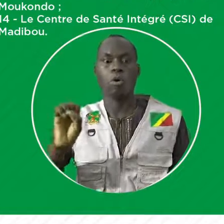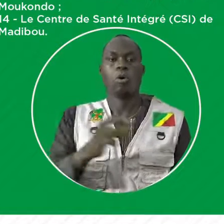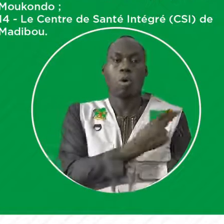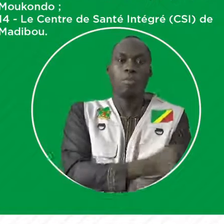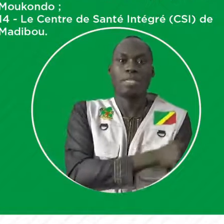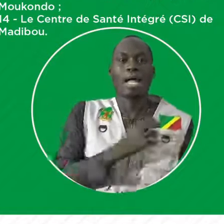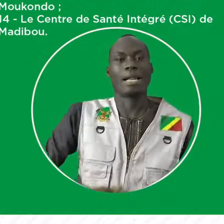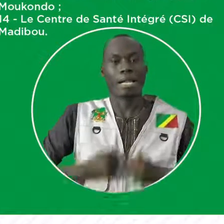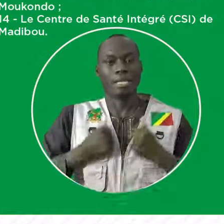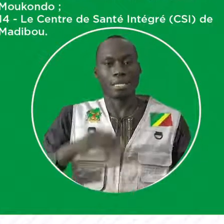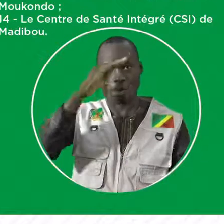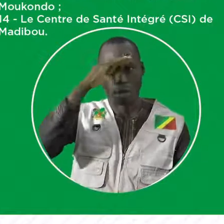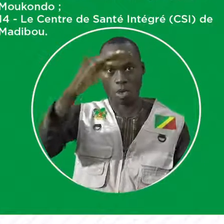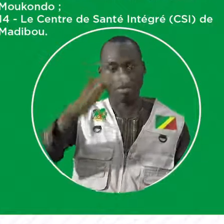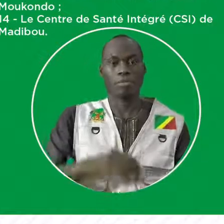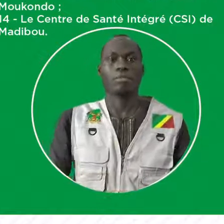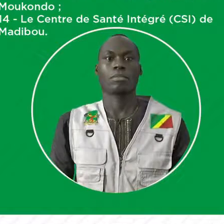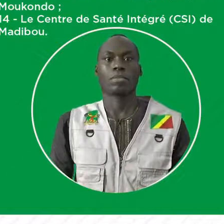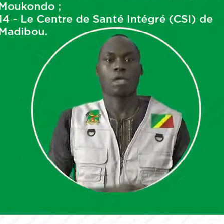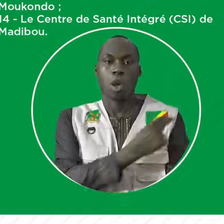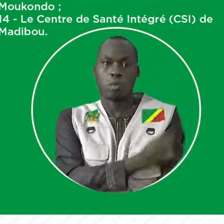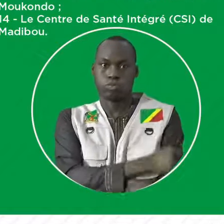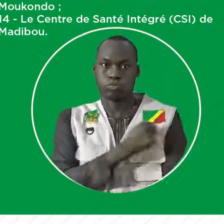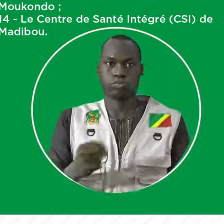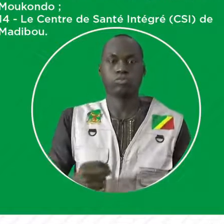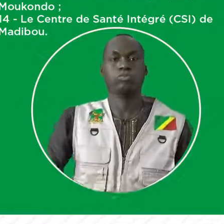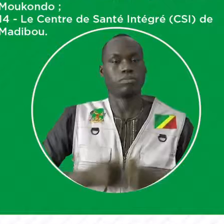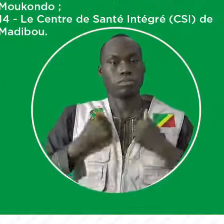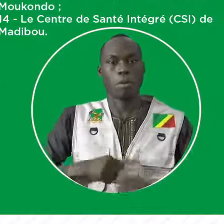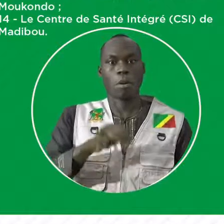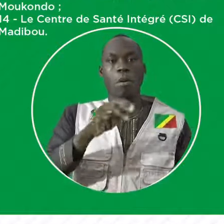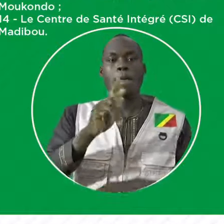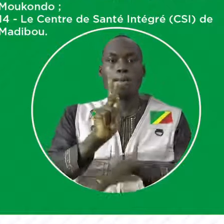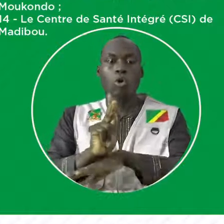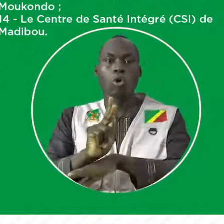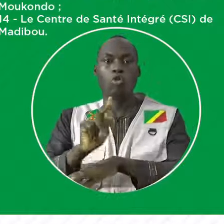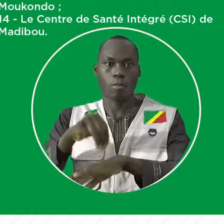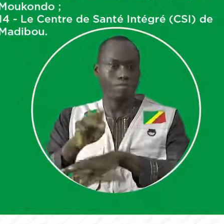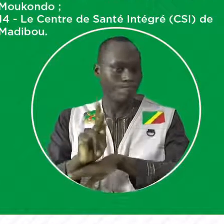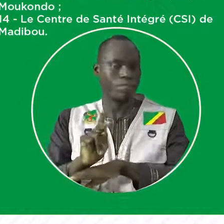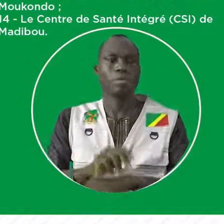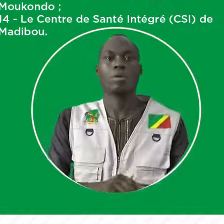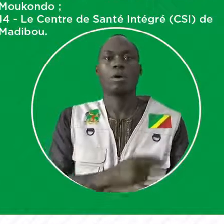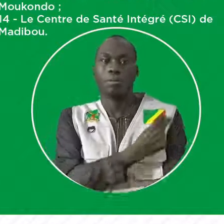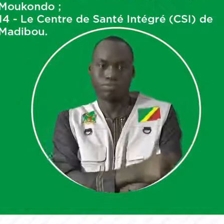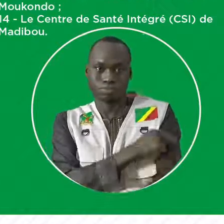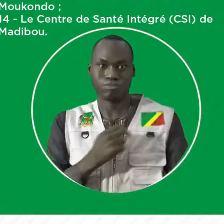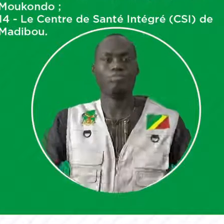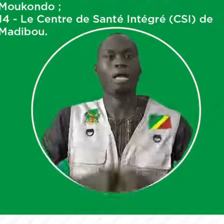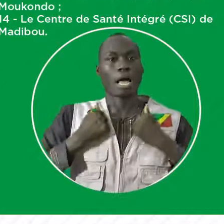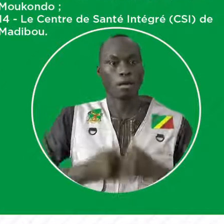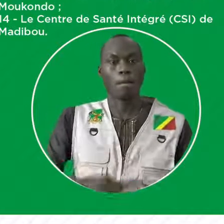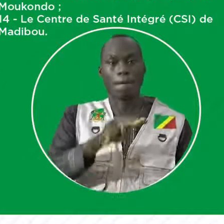de santé intégré Mariangwabi, le centre de santé intégré de Mukundo, le centre de